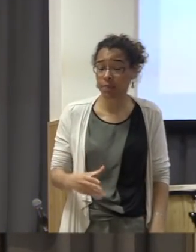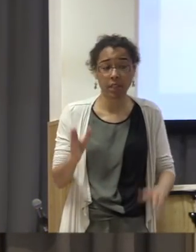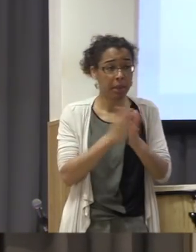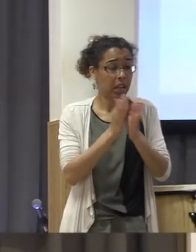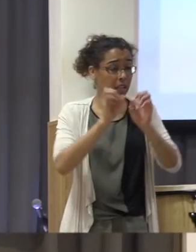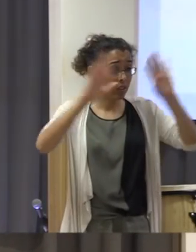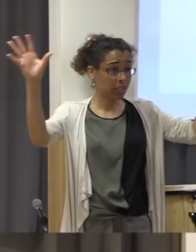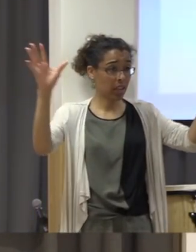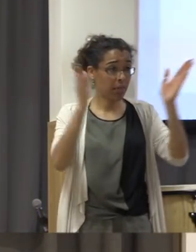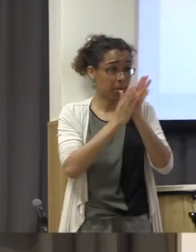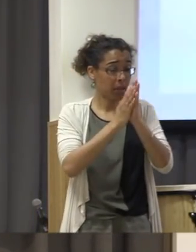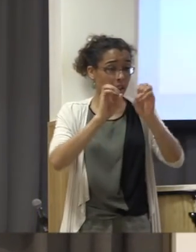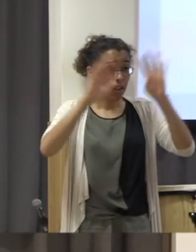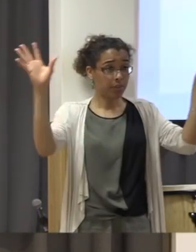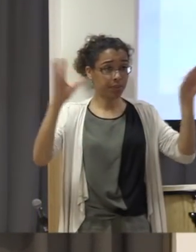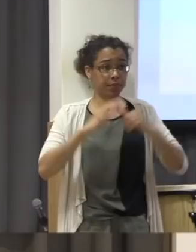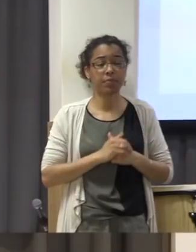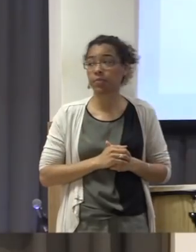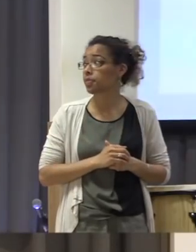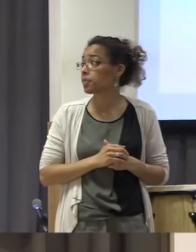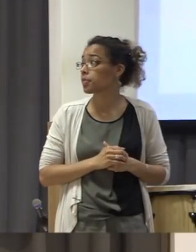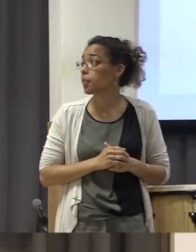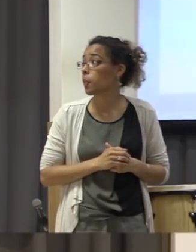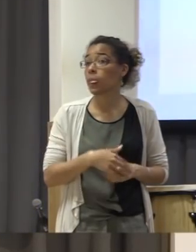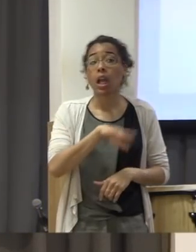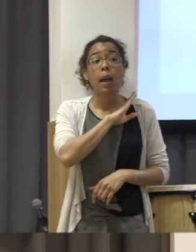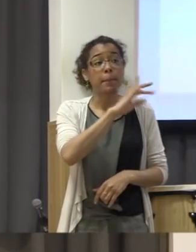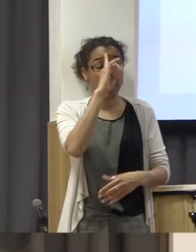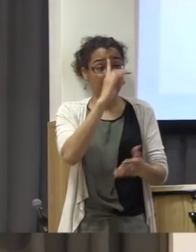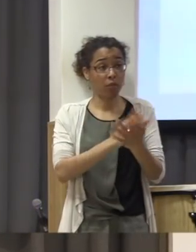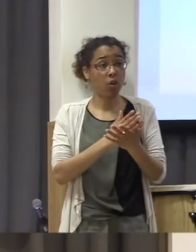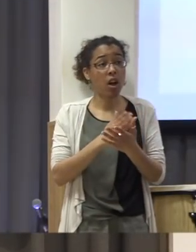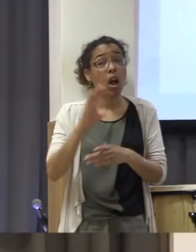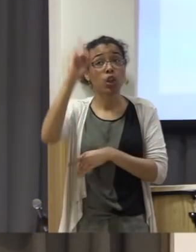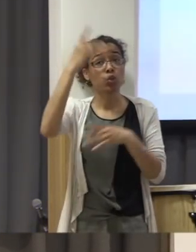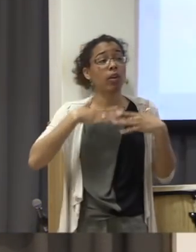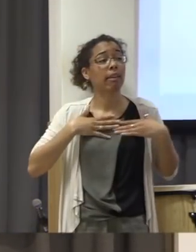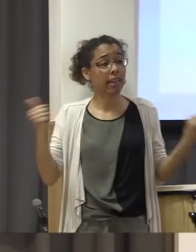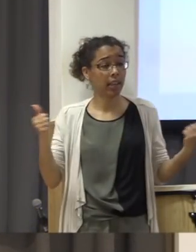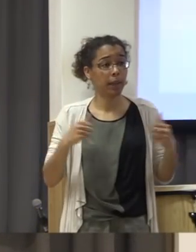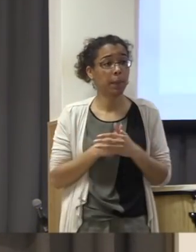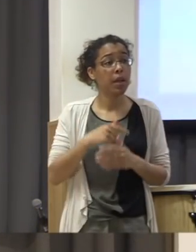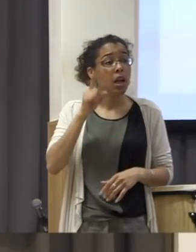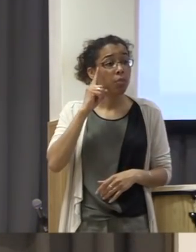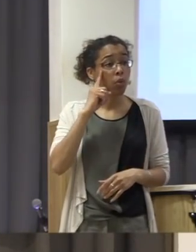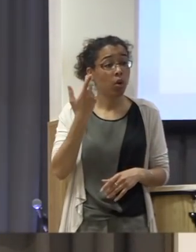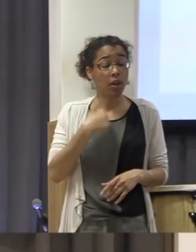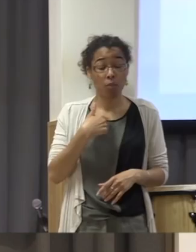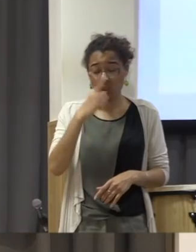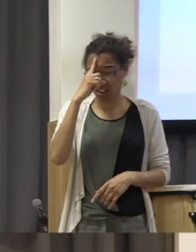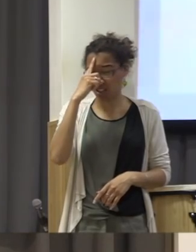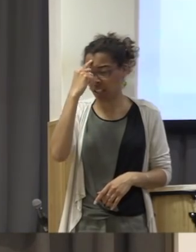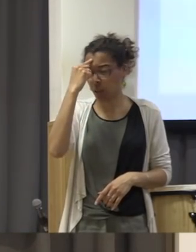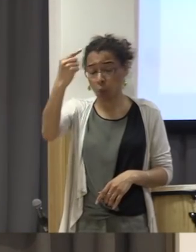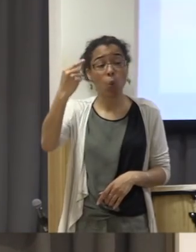Alléluia. Une nouvelle que je n'ai pas donnée. Par la foi, Dieu a guéri. Parce que je crois à cette